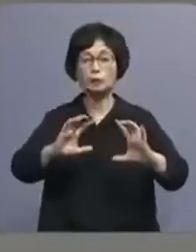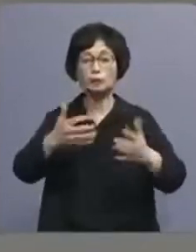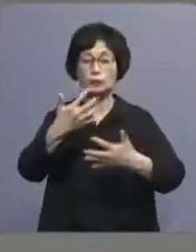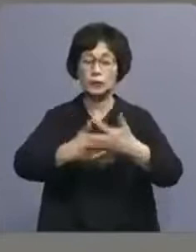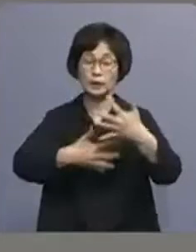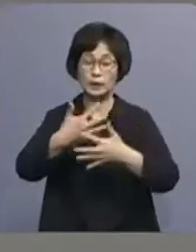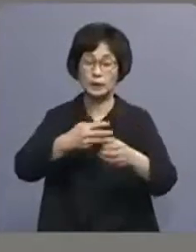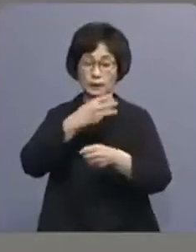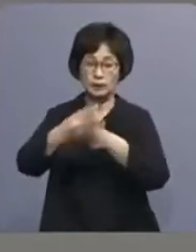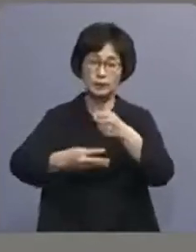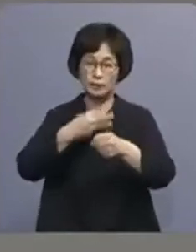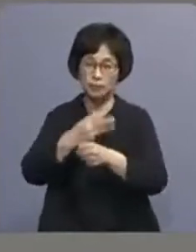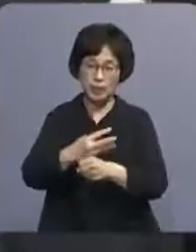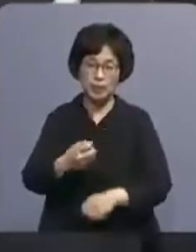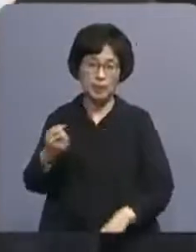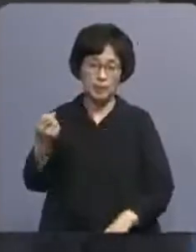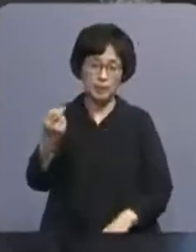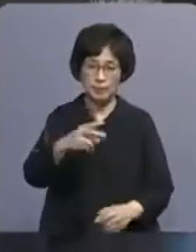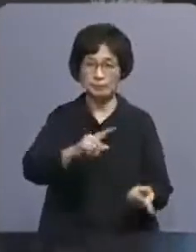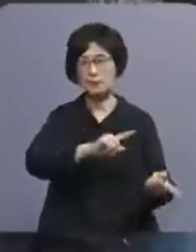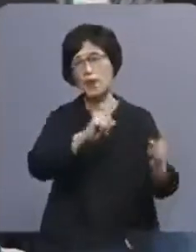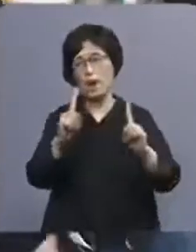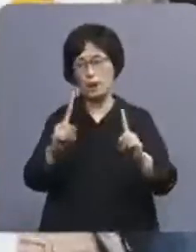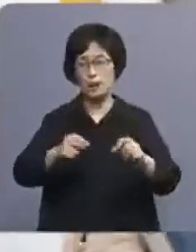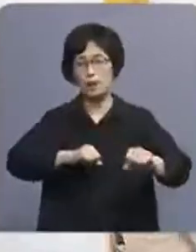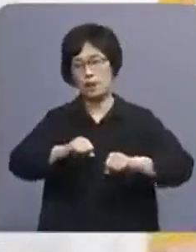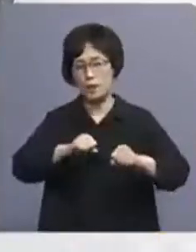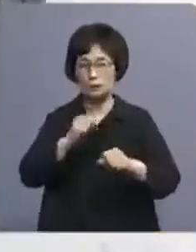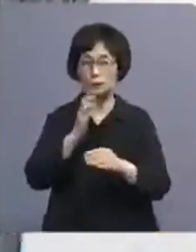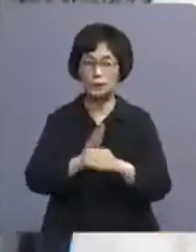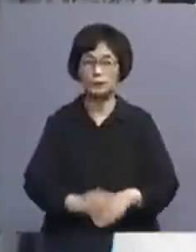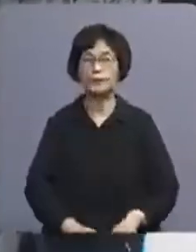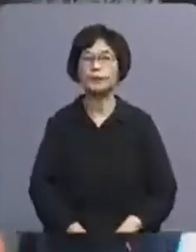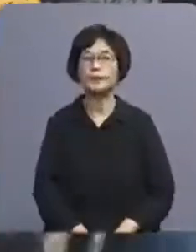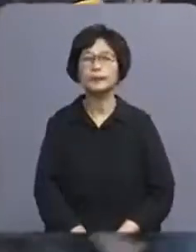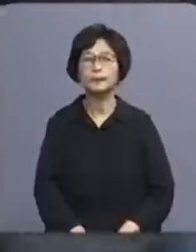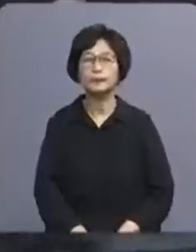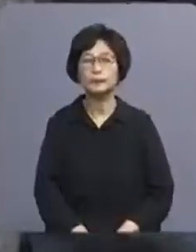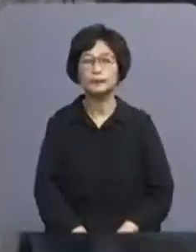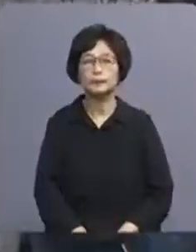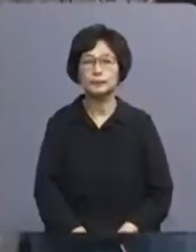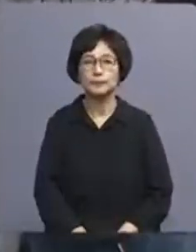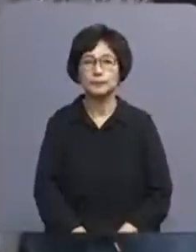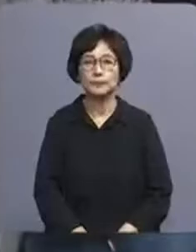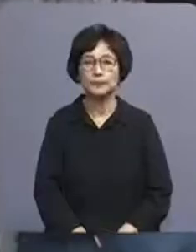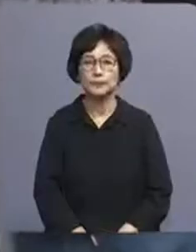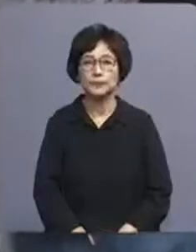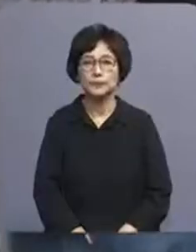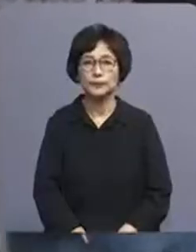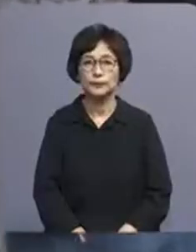부산국제영화제가 3년 만에 활기를 되찾고 있습니다. KBS 뉴스 최재훈입니다.